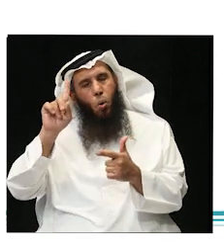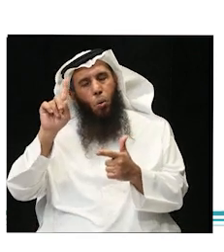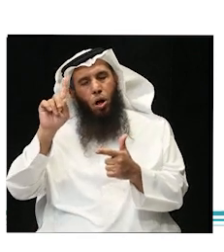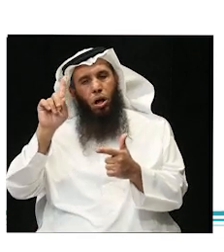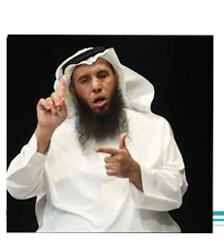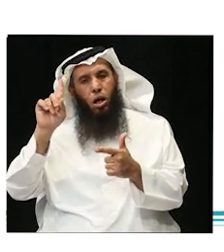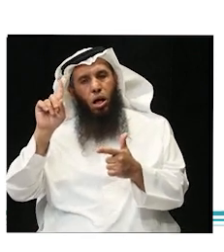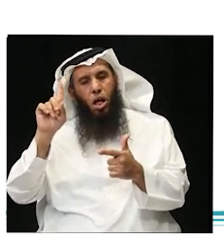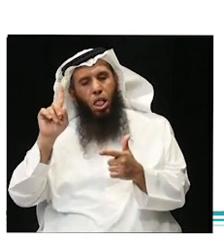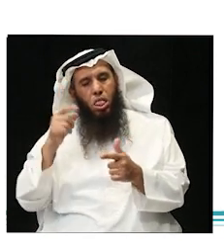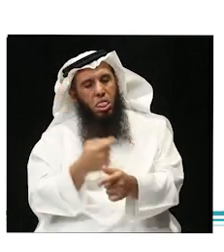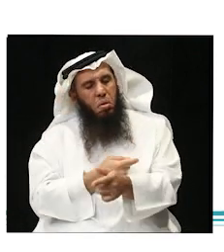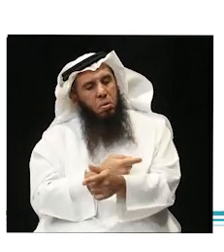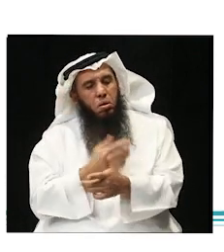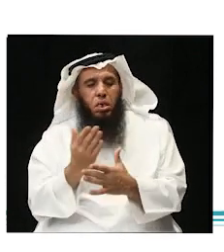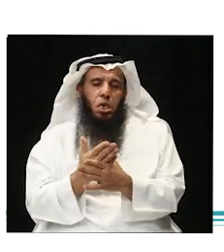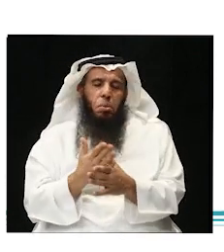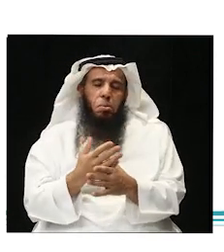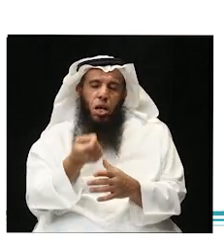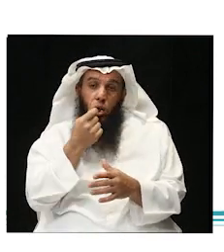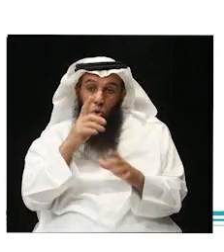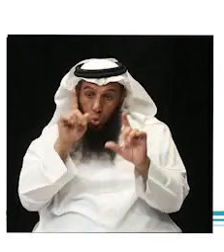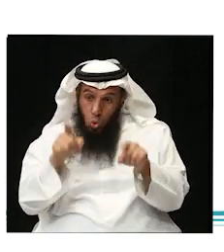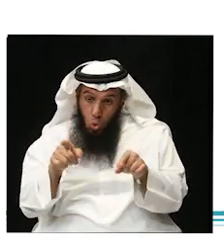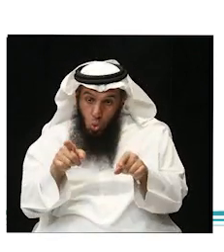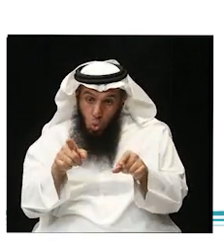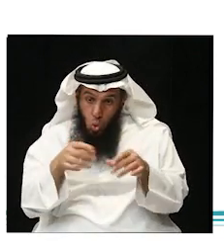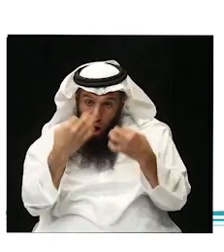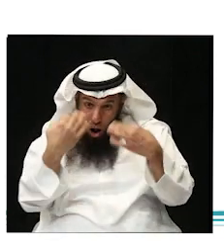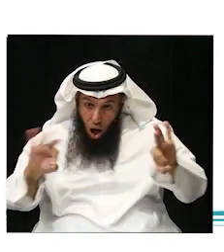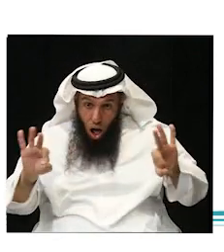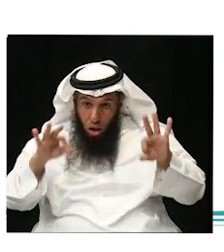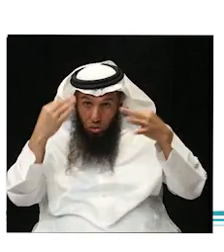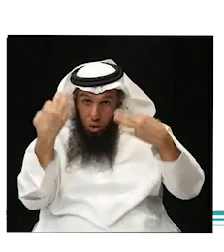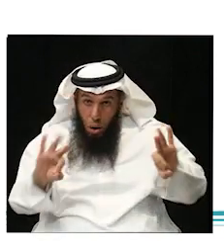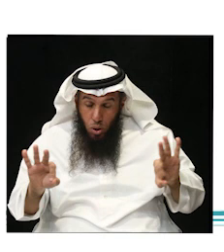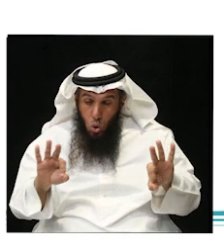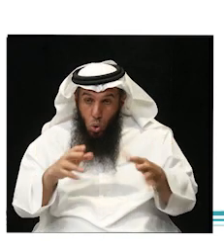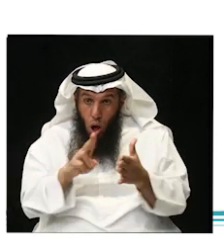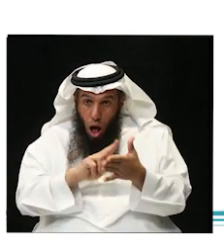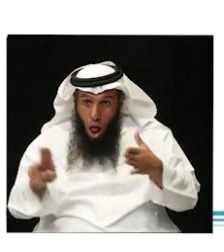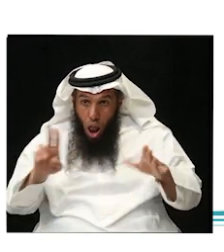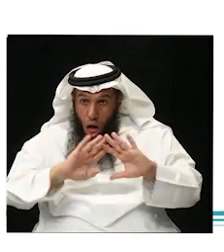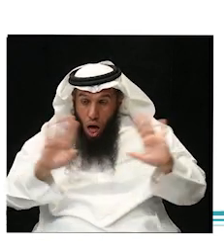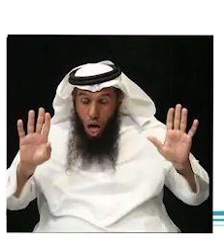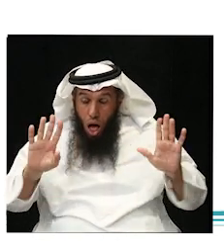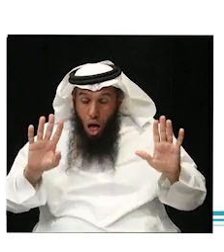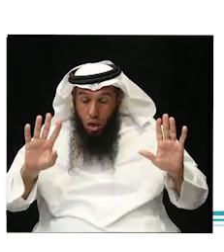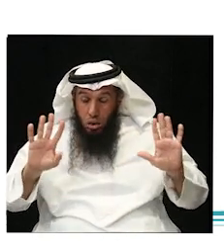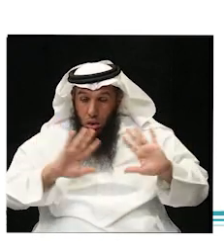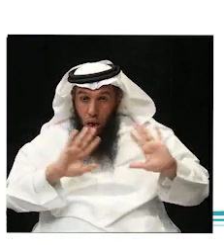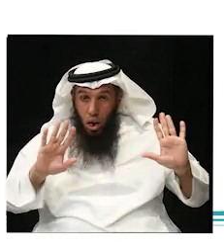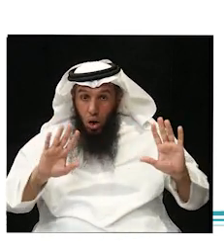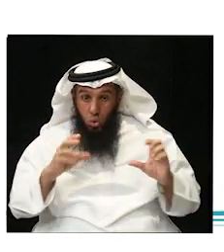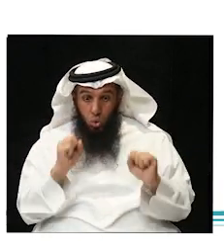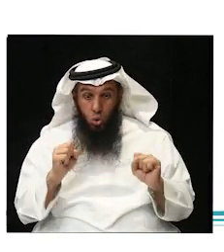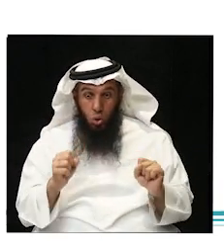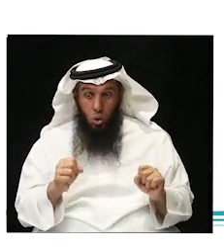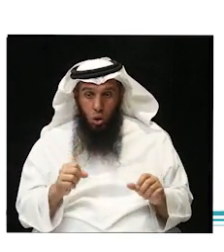صفحة 67 وهذه مهمة جدا، هل التوكل ينافي فعل الأسباب؟ باختصار شديد